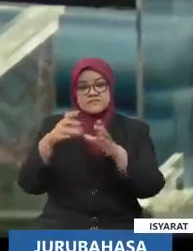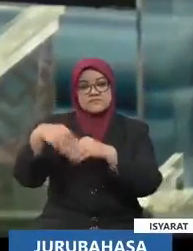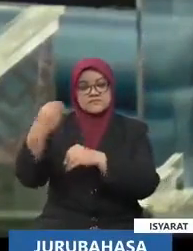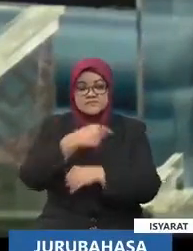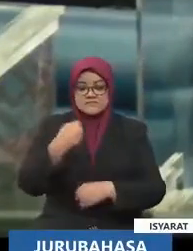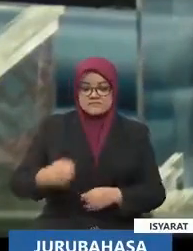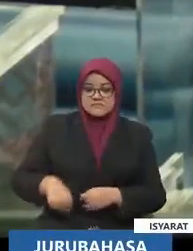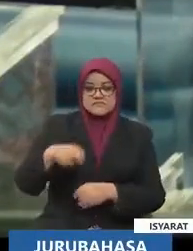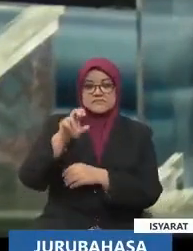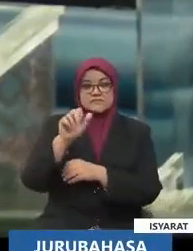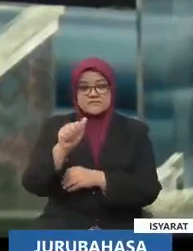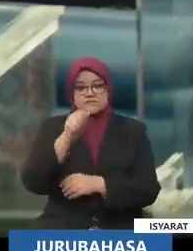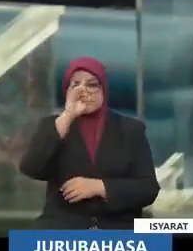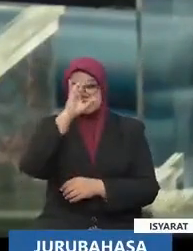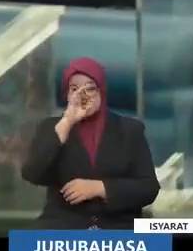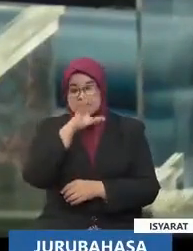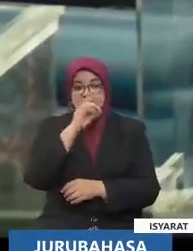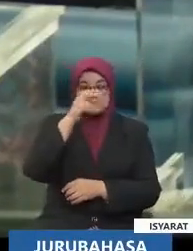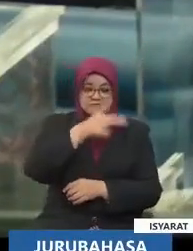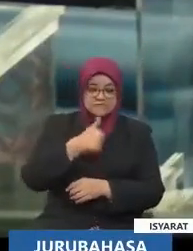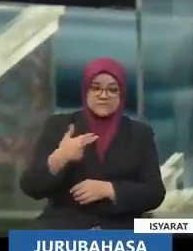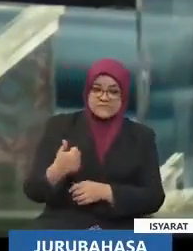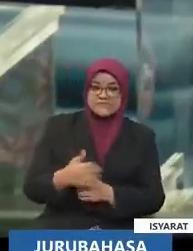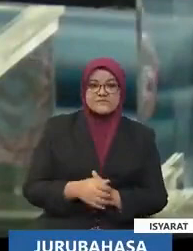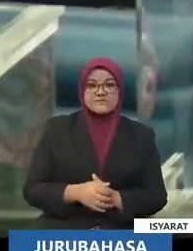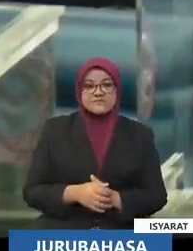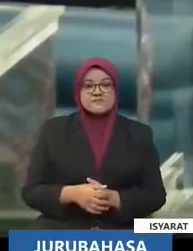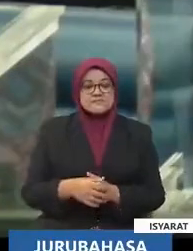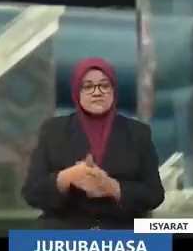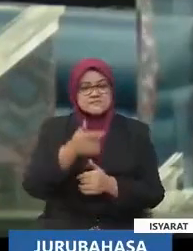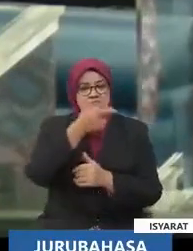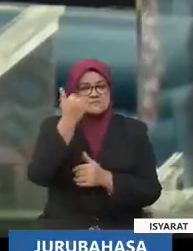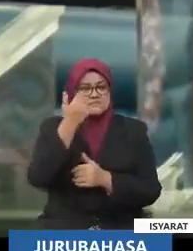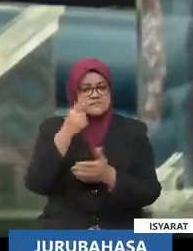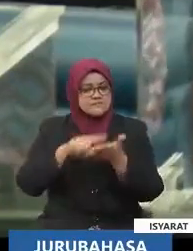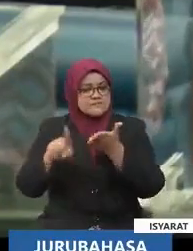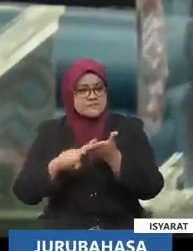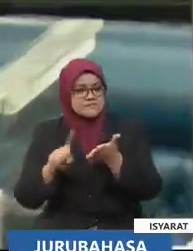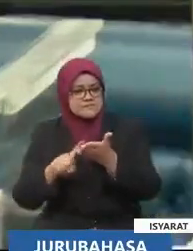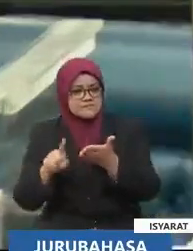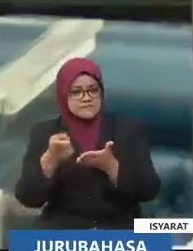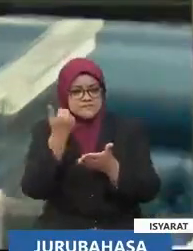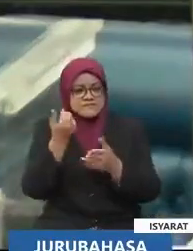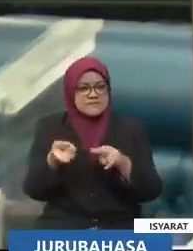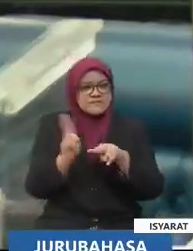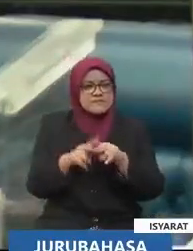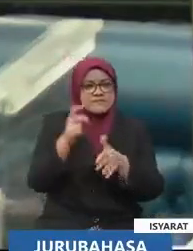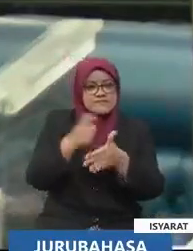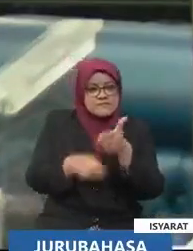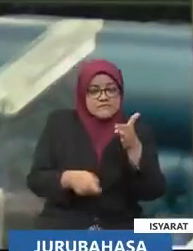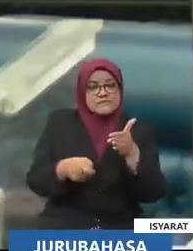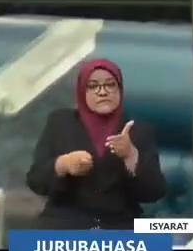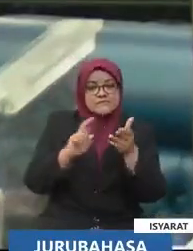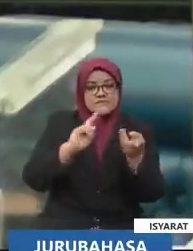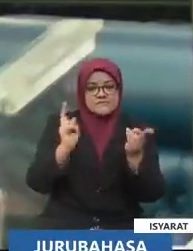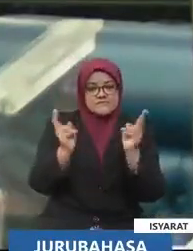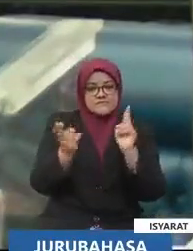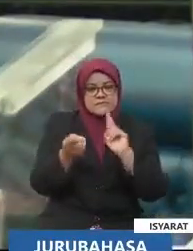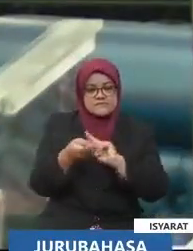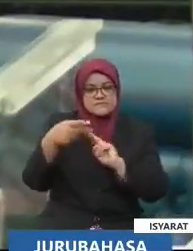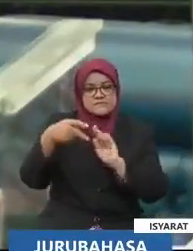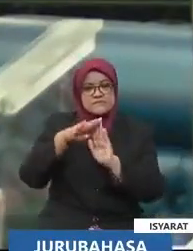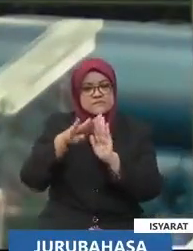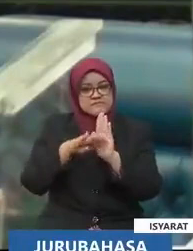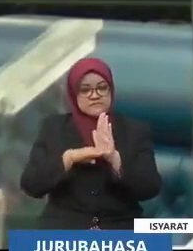negara luas bagi channel usai India dan Indonesia antara faktor yang dikenal pasti mempengaruhi kenaikan harga ini adalah perubahan